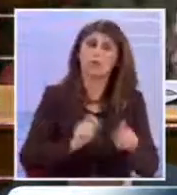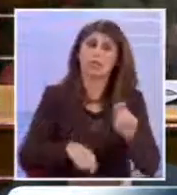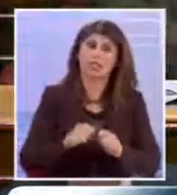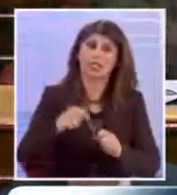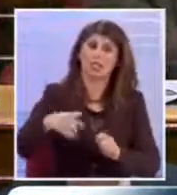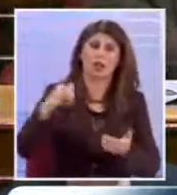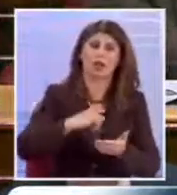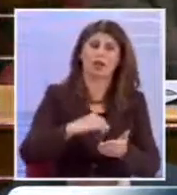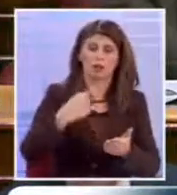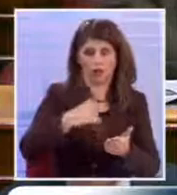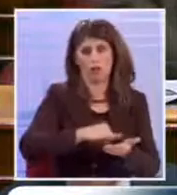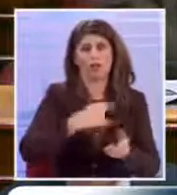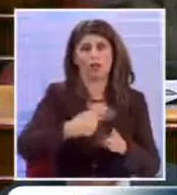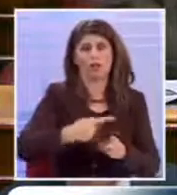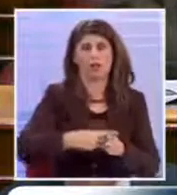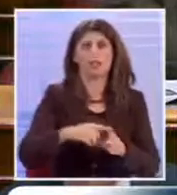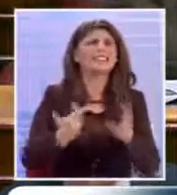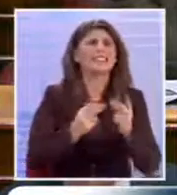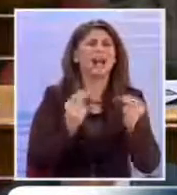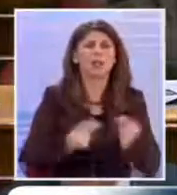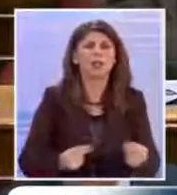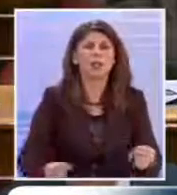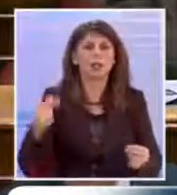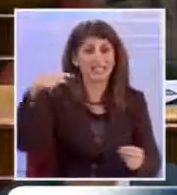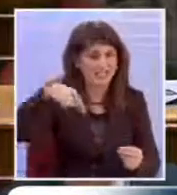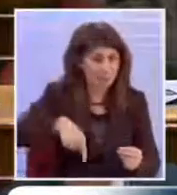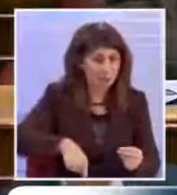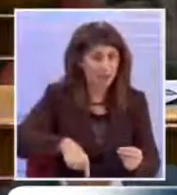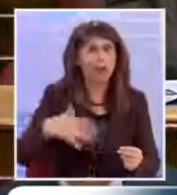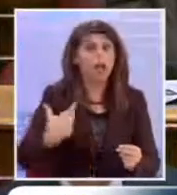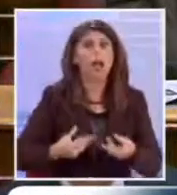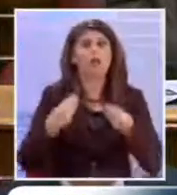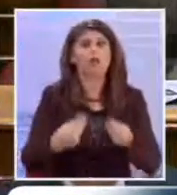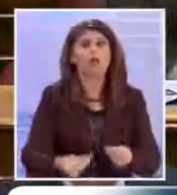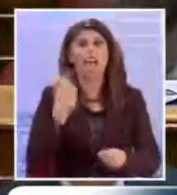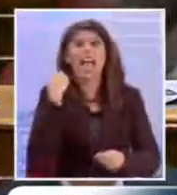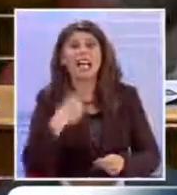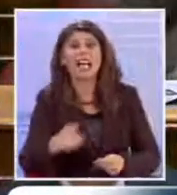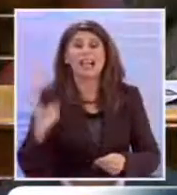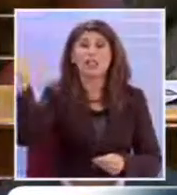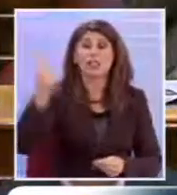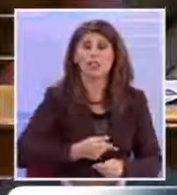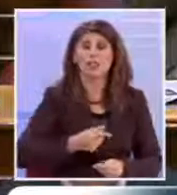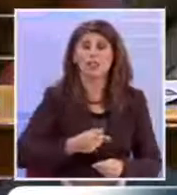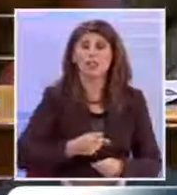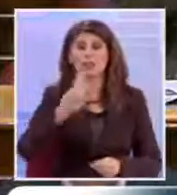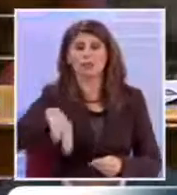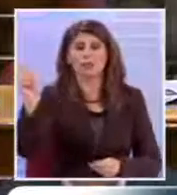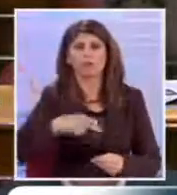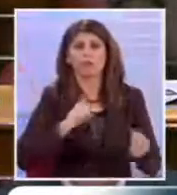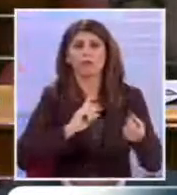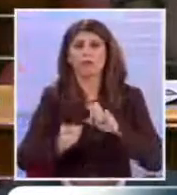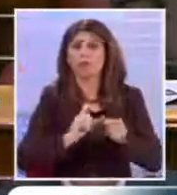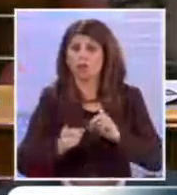εκεί. Τι ήταν το αποτέλεσμα? Ότι σήμερα έχει δοθεί το 100%, καταργείται το